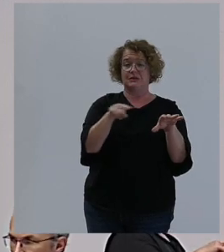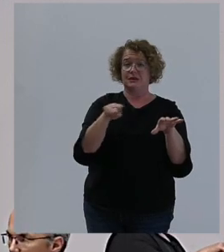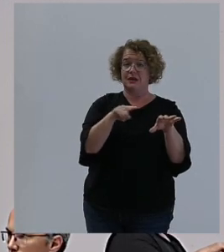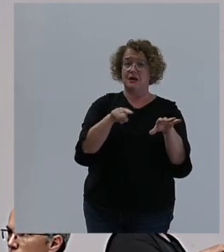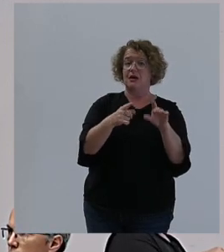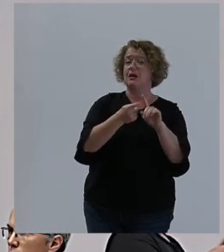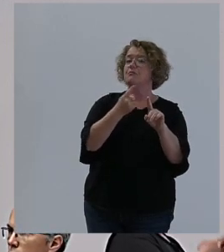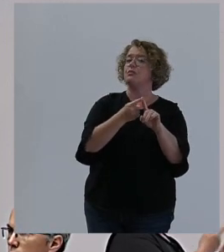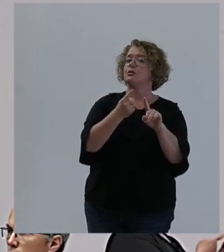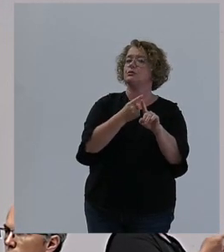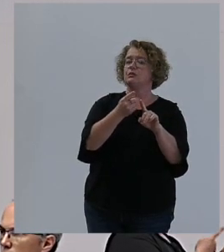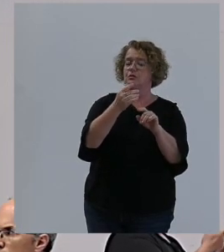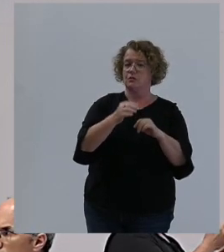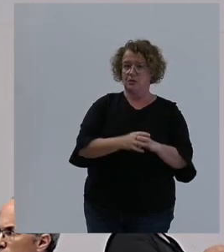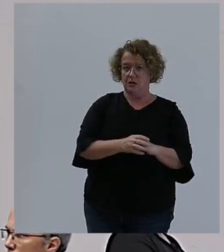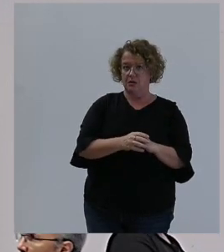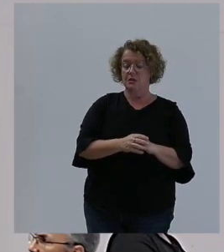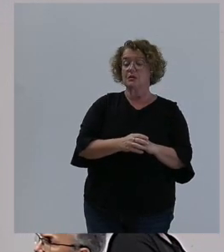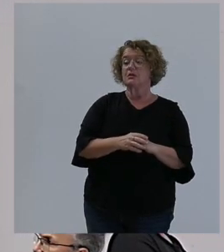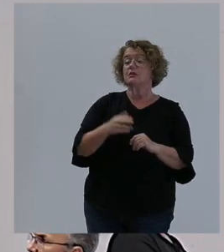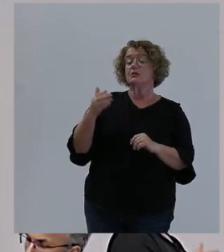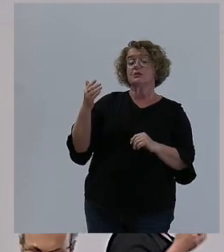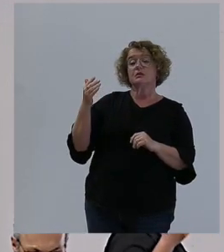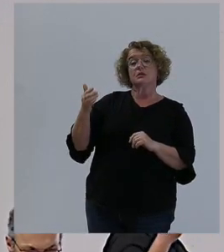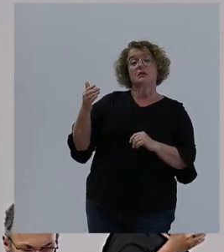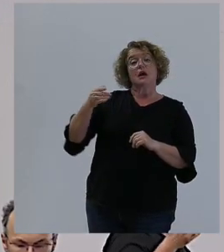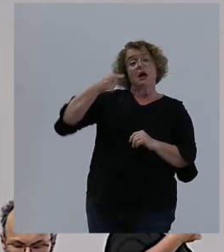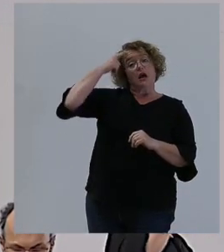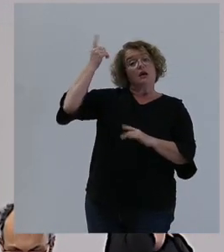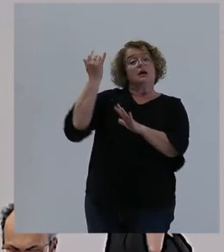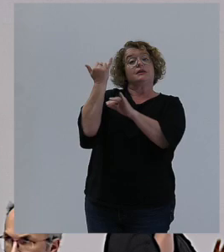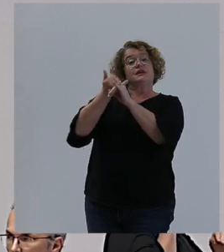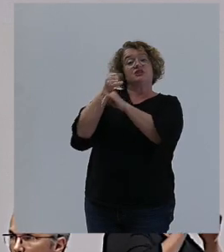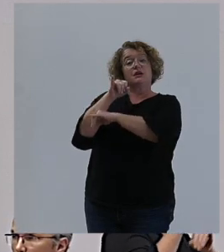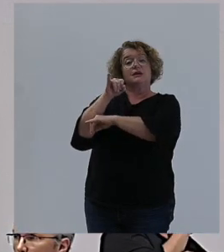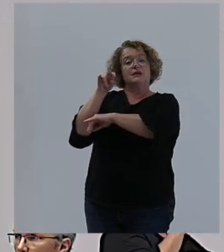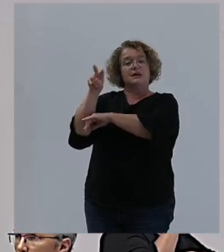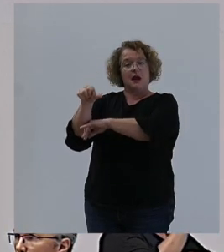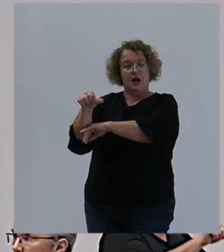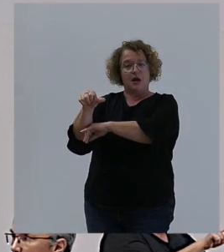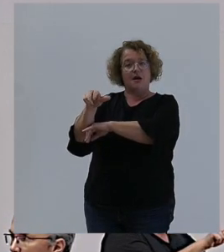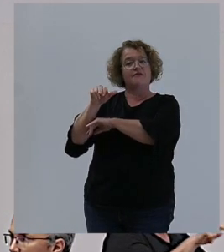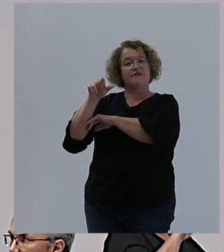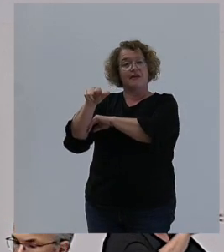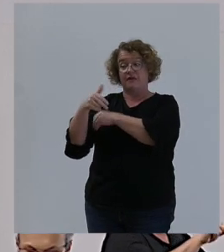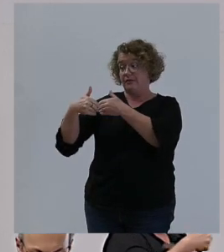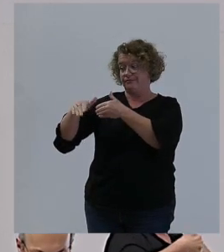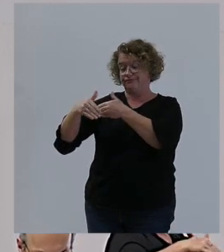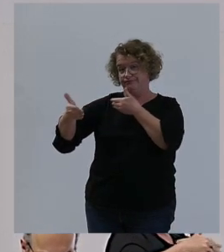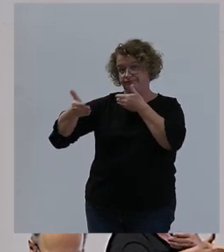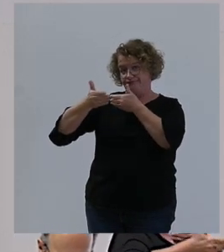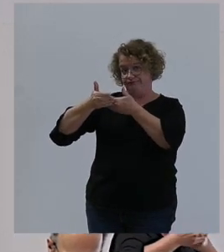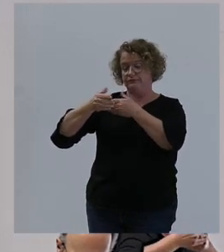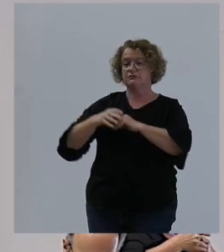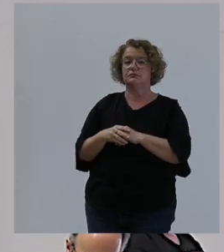mettre en perspective, notamment par rapport à la place que va jouer l'intelligence artificielle ou les intelligences artificielles dans un avenir proche, qui peuvent